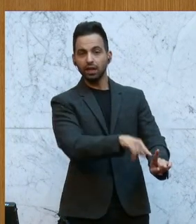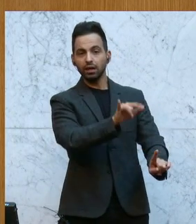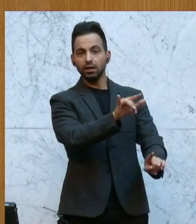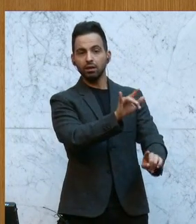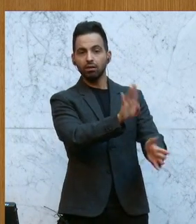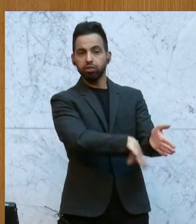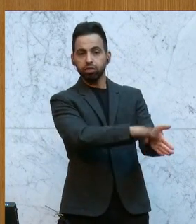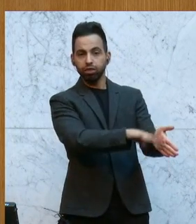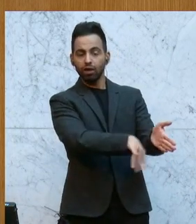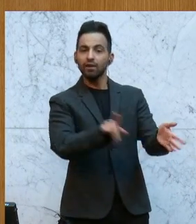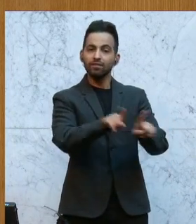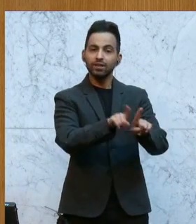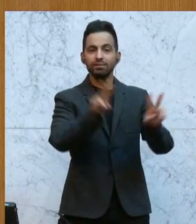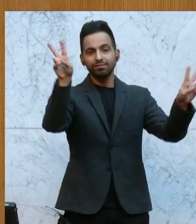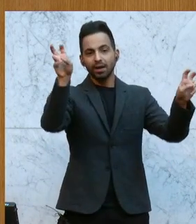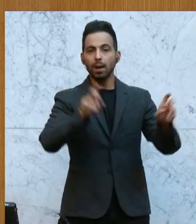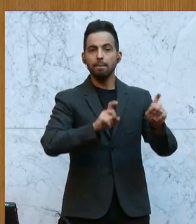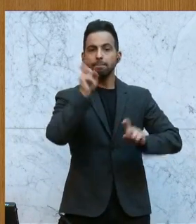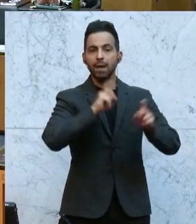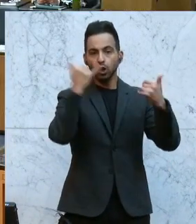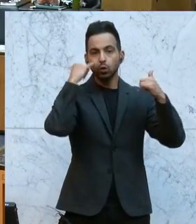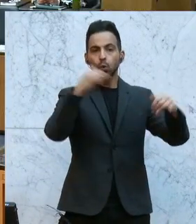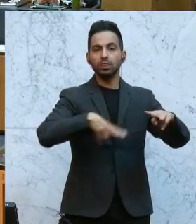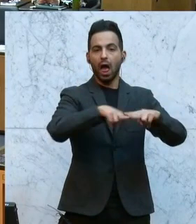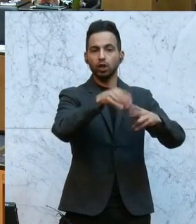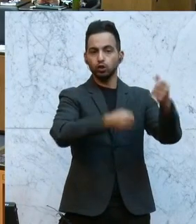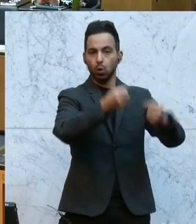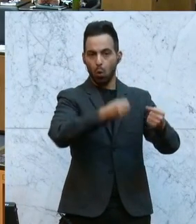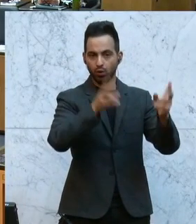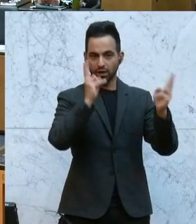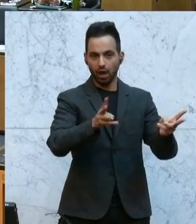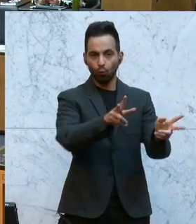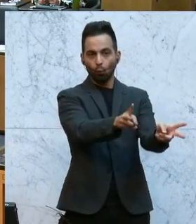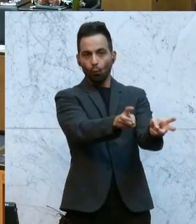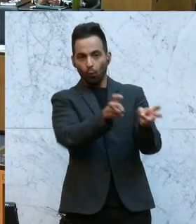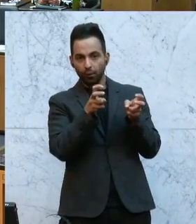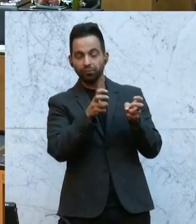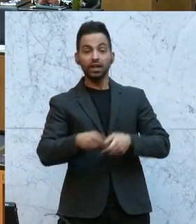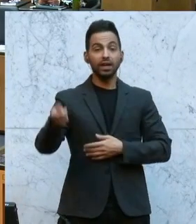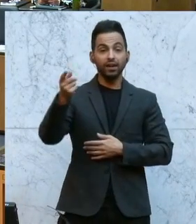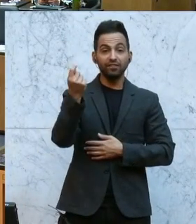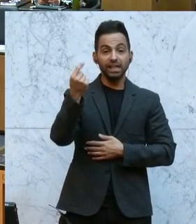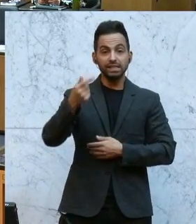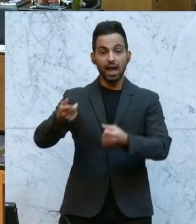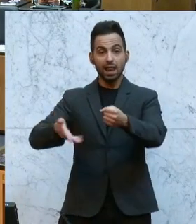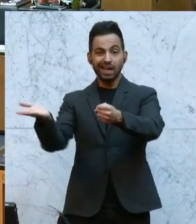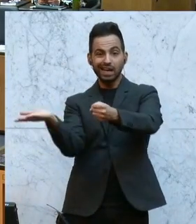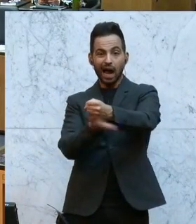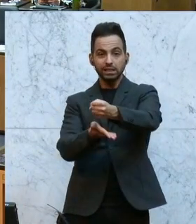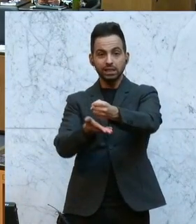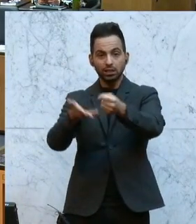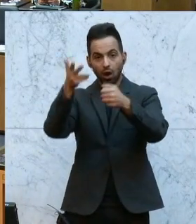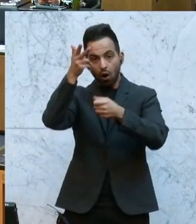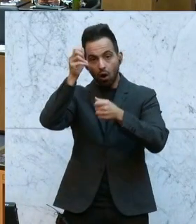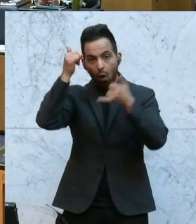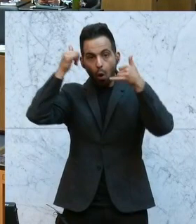Eine Melkkuh der Nation war er schon immer. Aktuell als finanziell kastrierter Ochse aufgrund der Teuerung, gegen